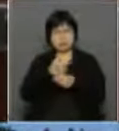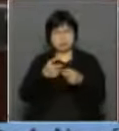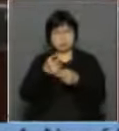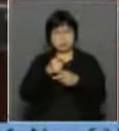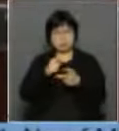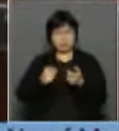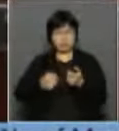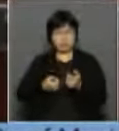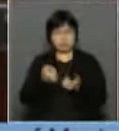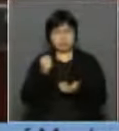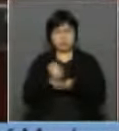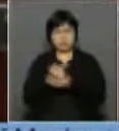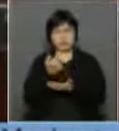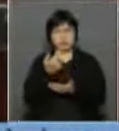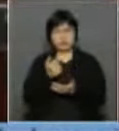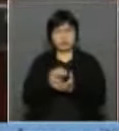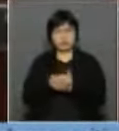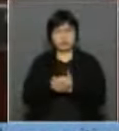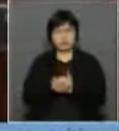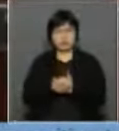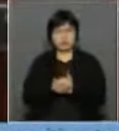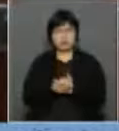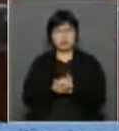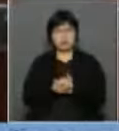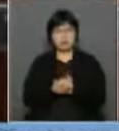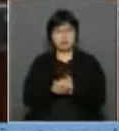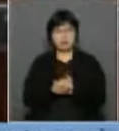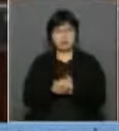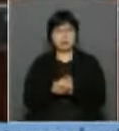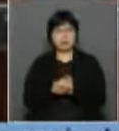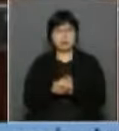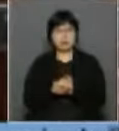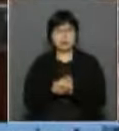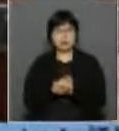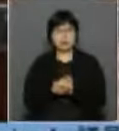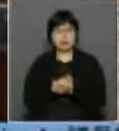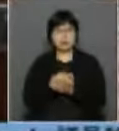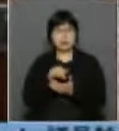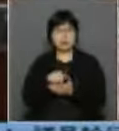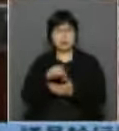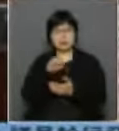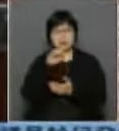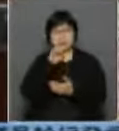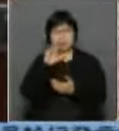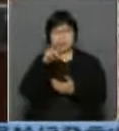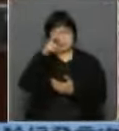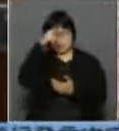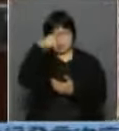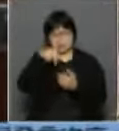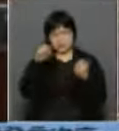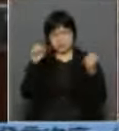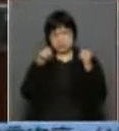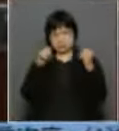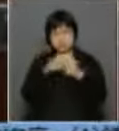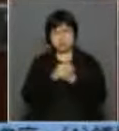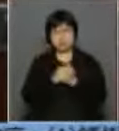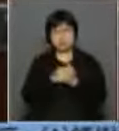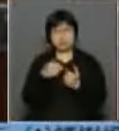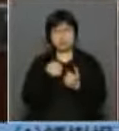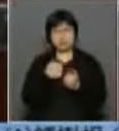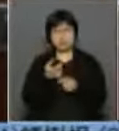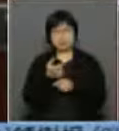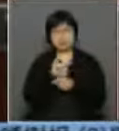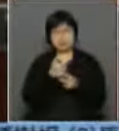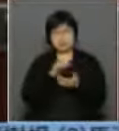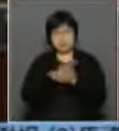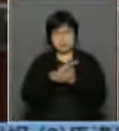菲。所以在這處不講話行政會議，以我做生意的經